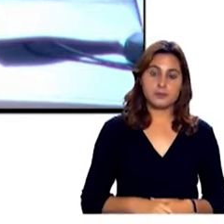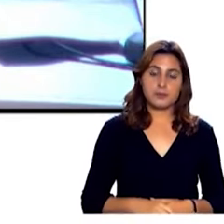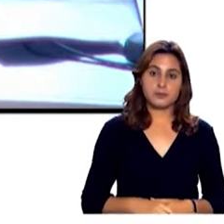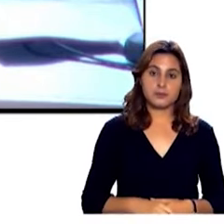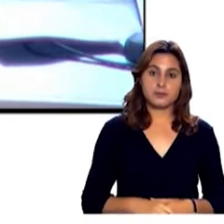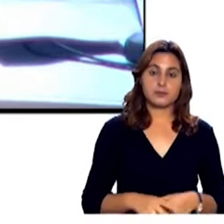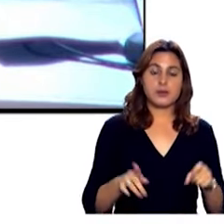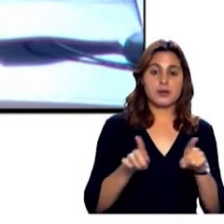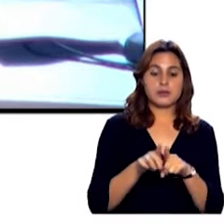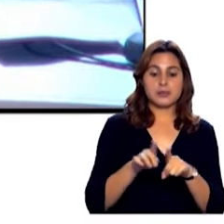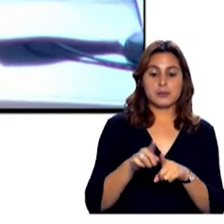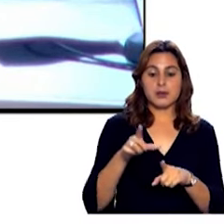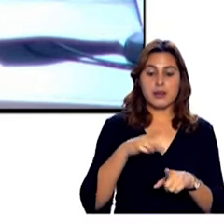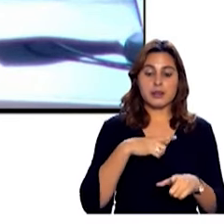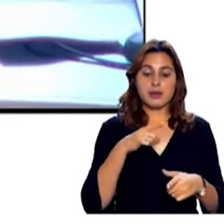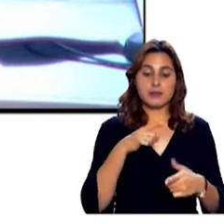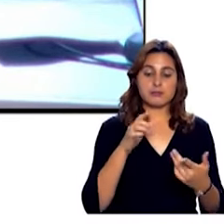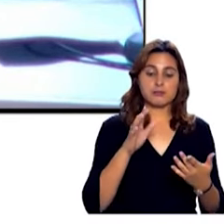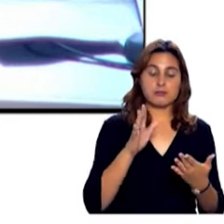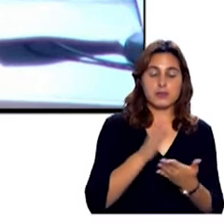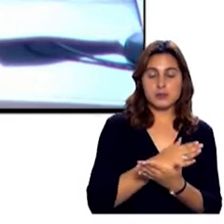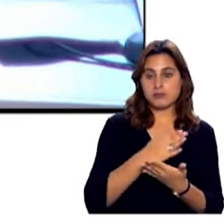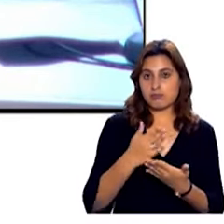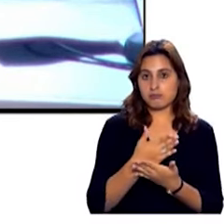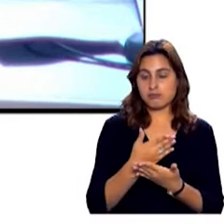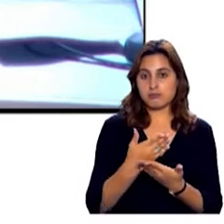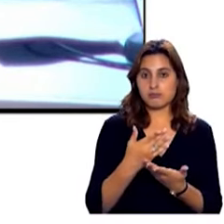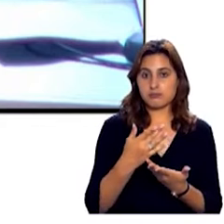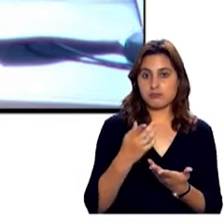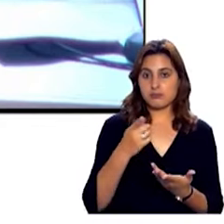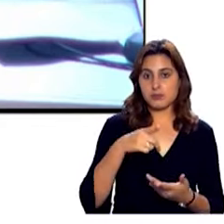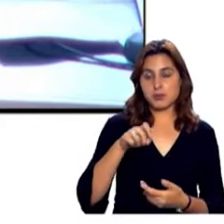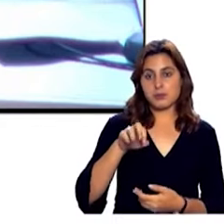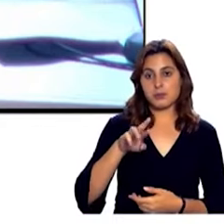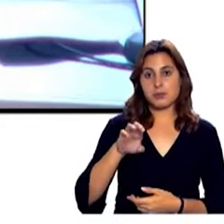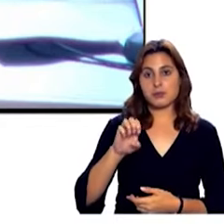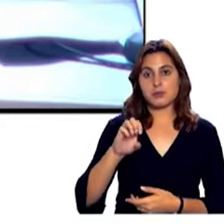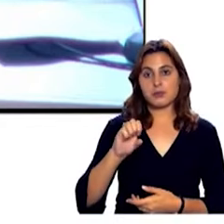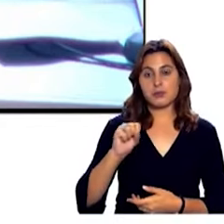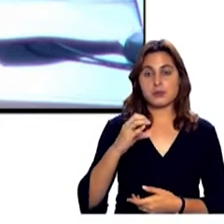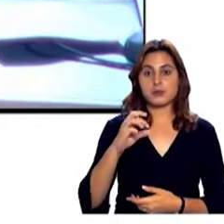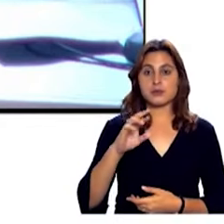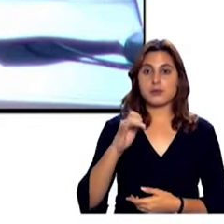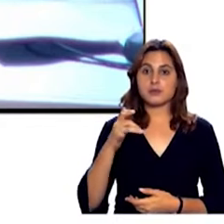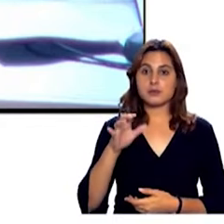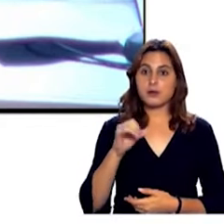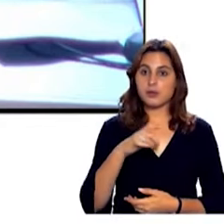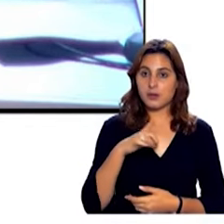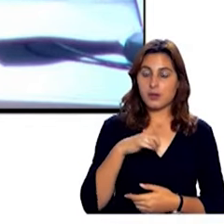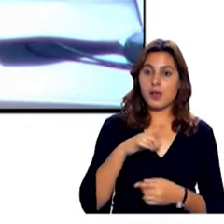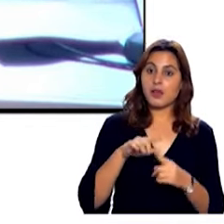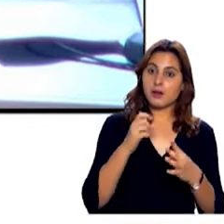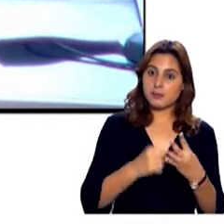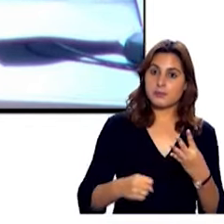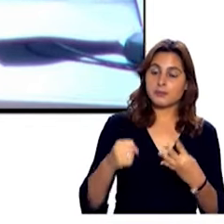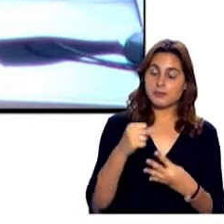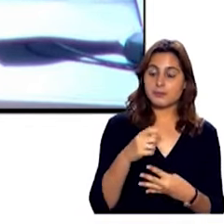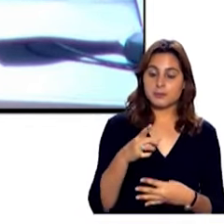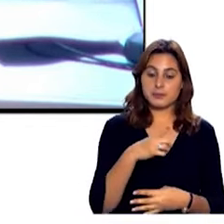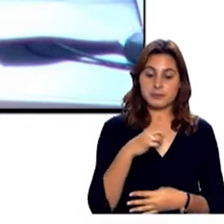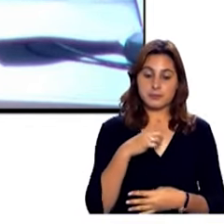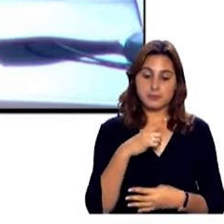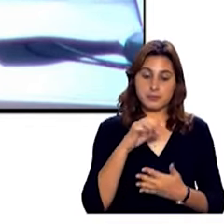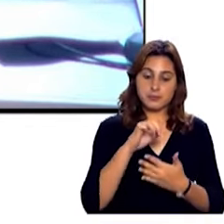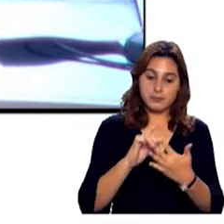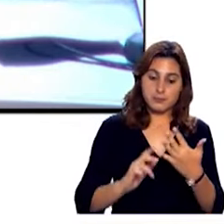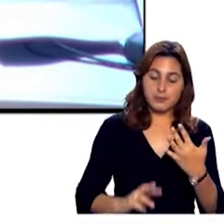cour en droit français donc les ar sont des arrêts d'es Il Y A bien des arrêts qui Font jurisprudence parce qu'ils sont